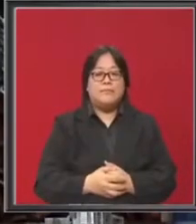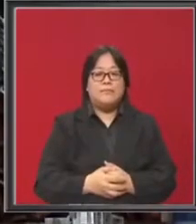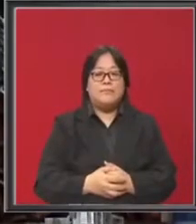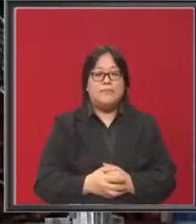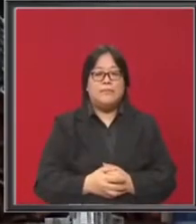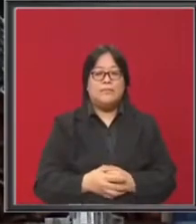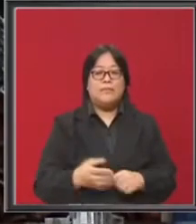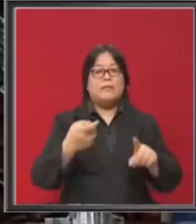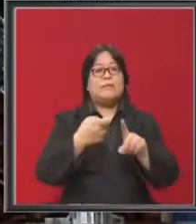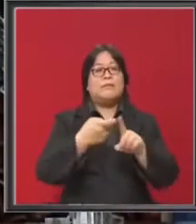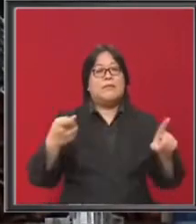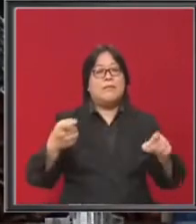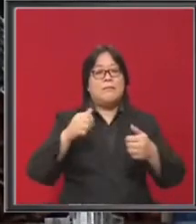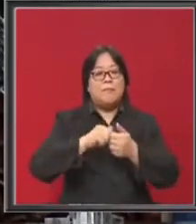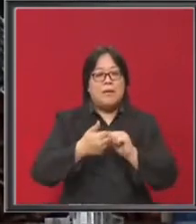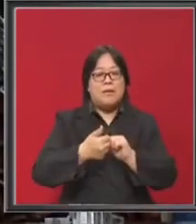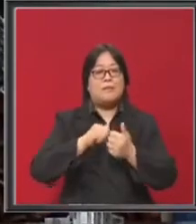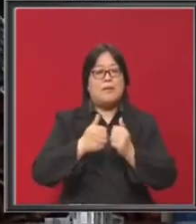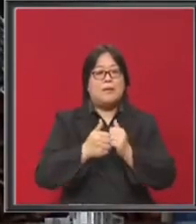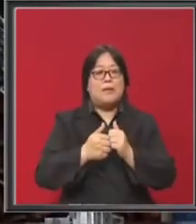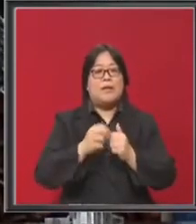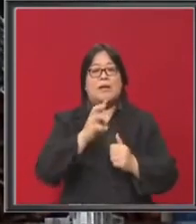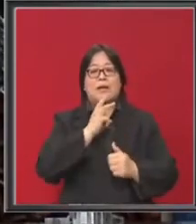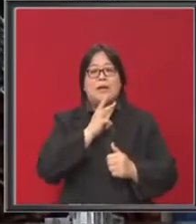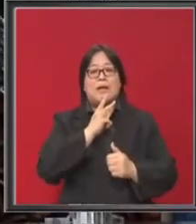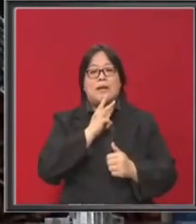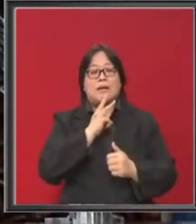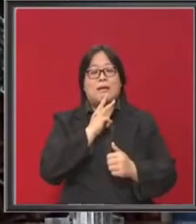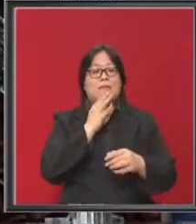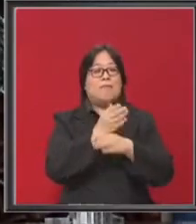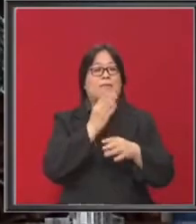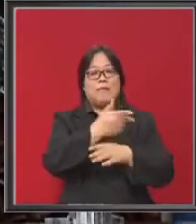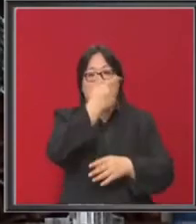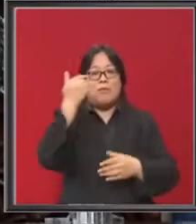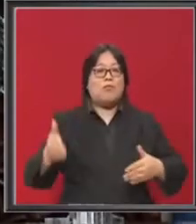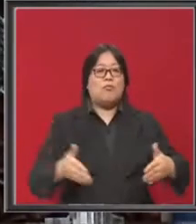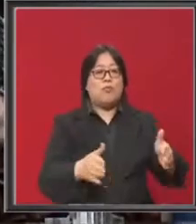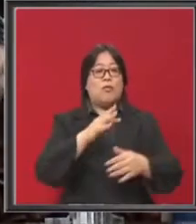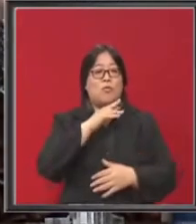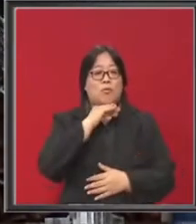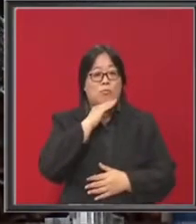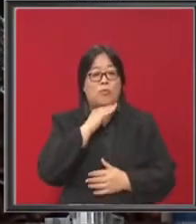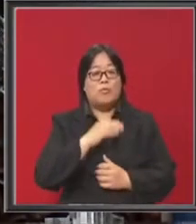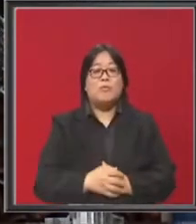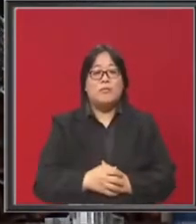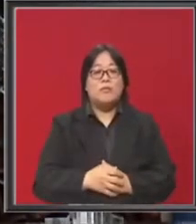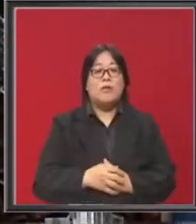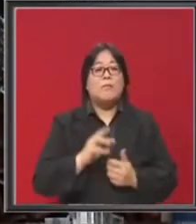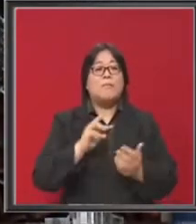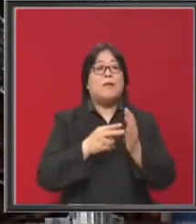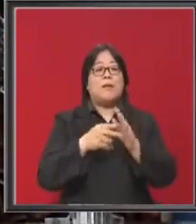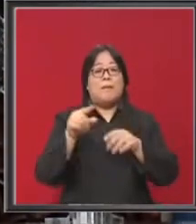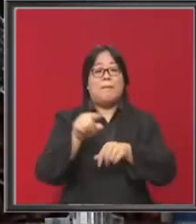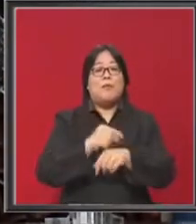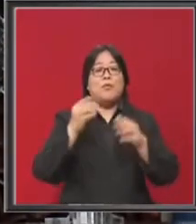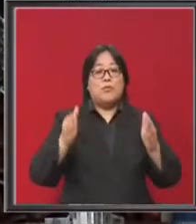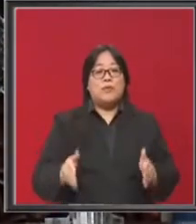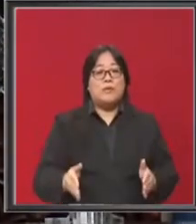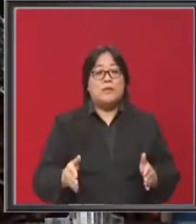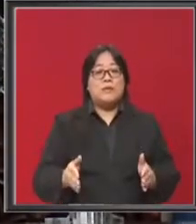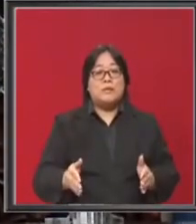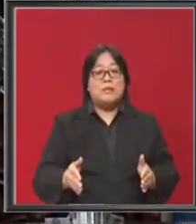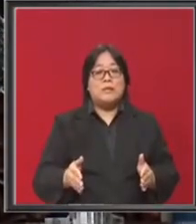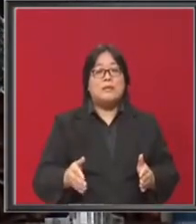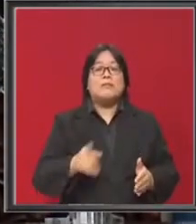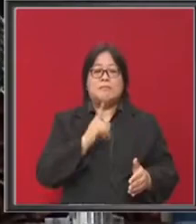akibat daripada masalah bekalan air di terganggu karena Sungai kotor maka pengguna adalah pH